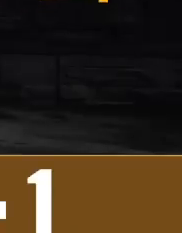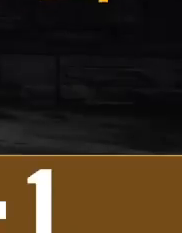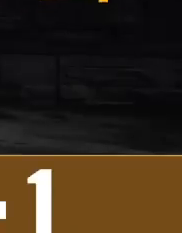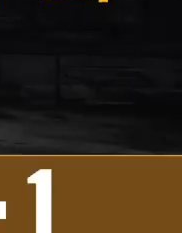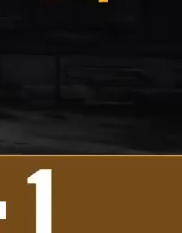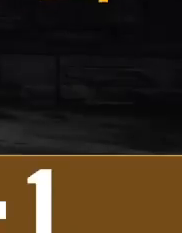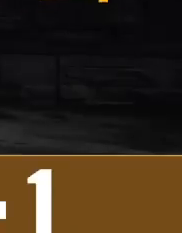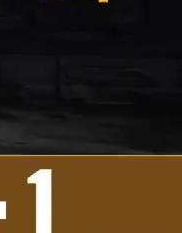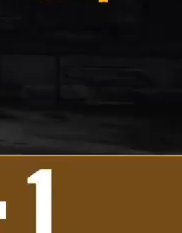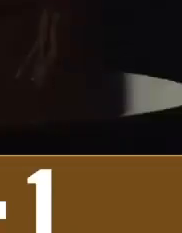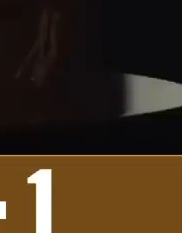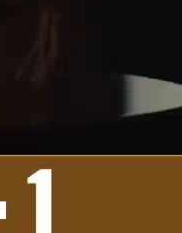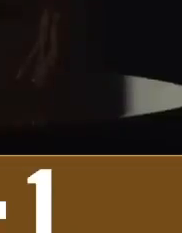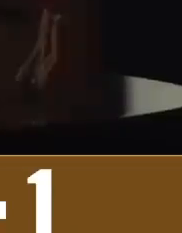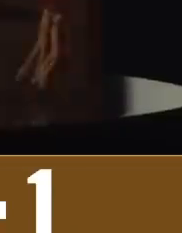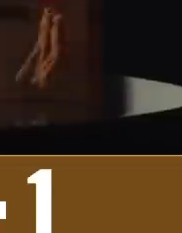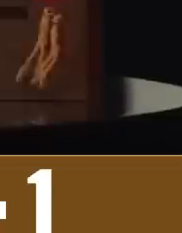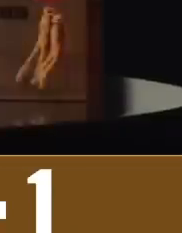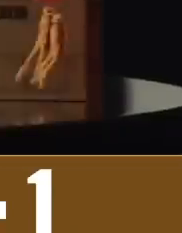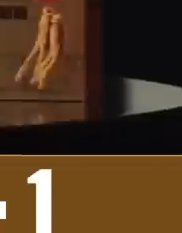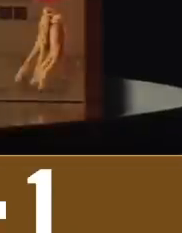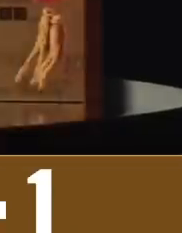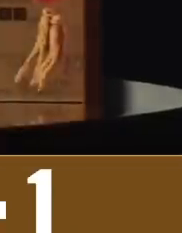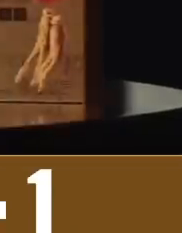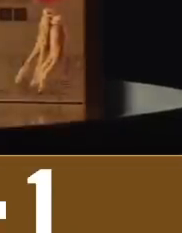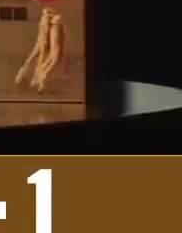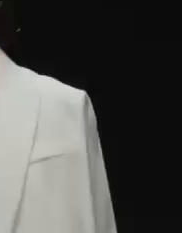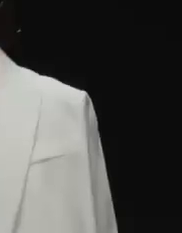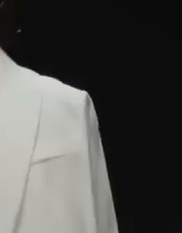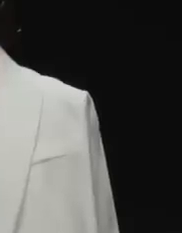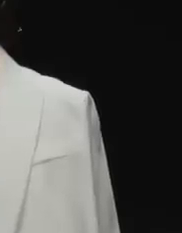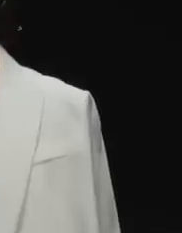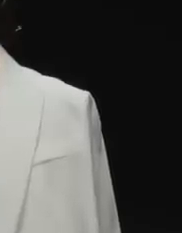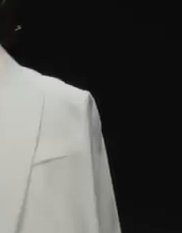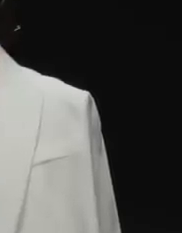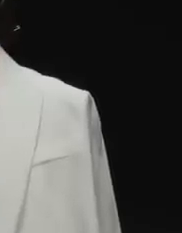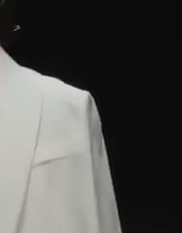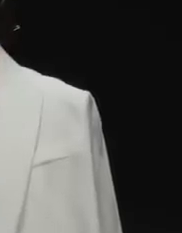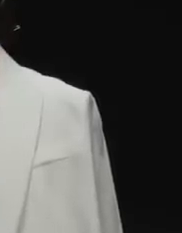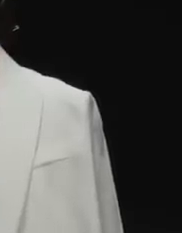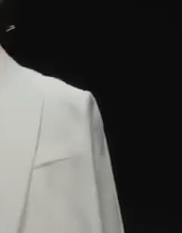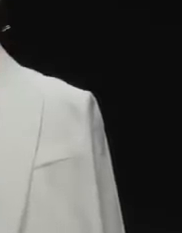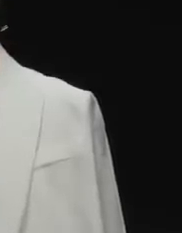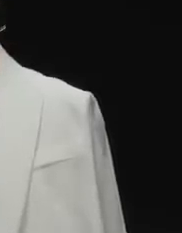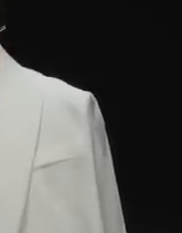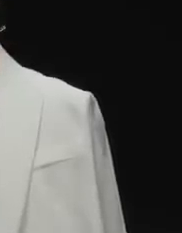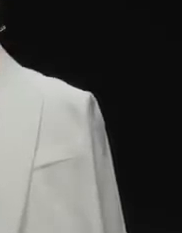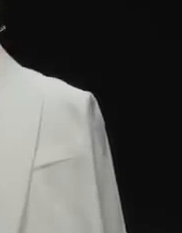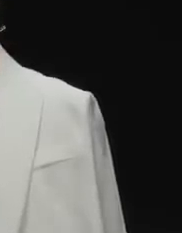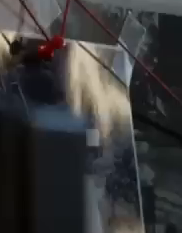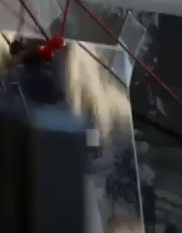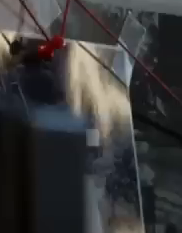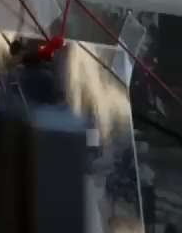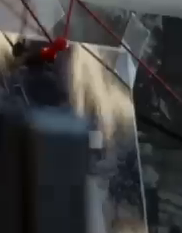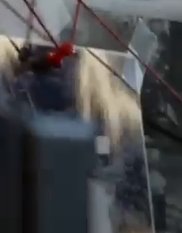건강을 채우다 더 루트 알지 3 잘 나왔어 정말